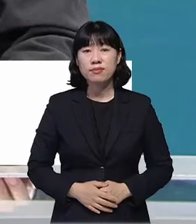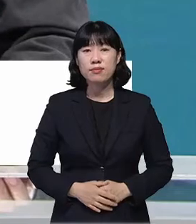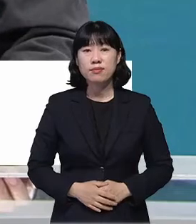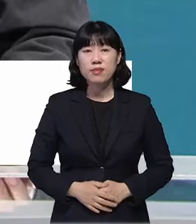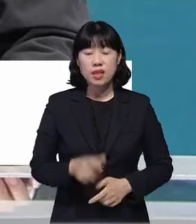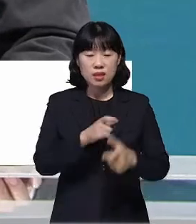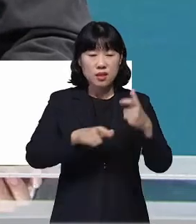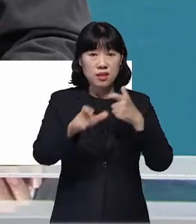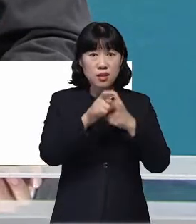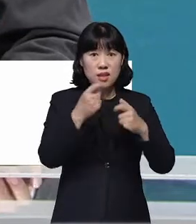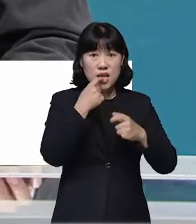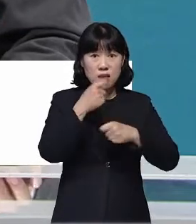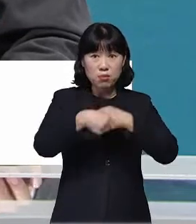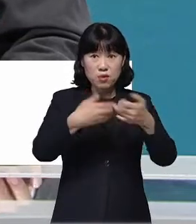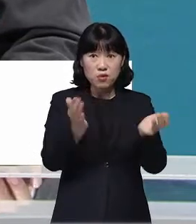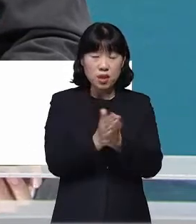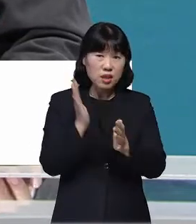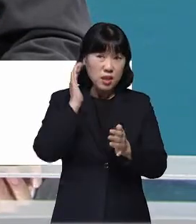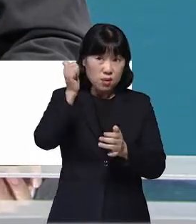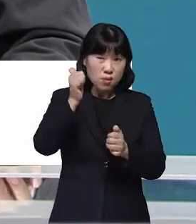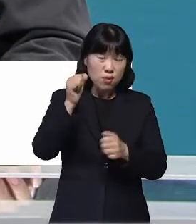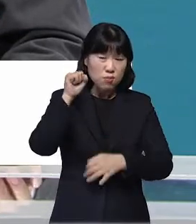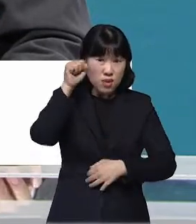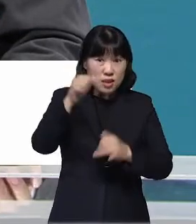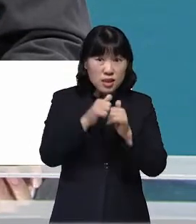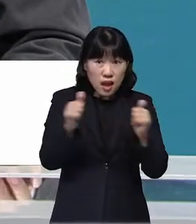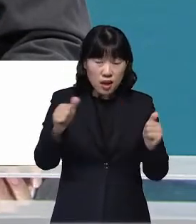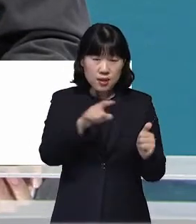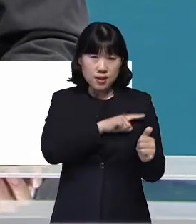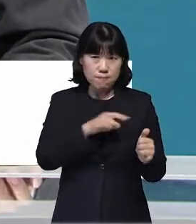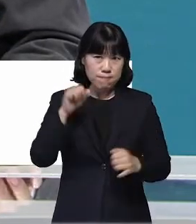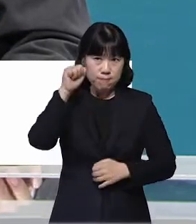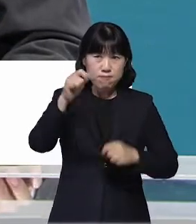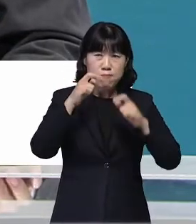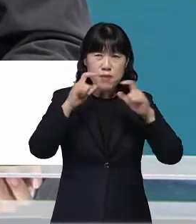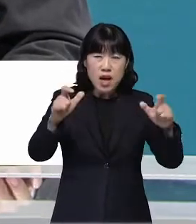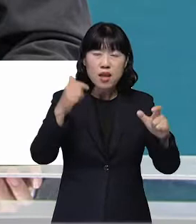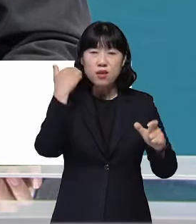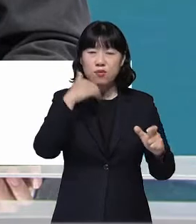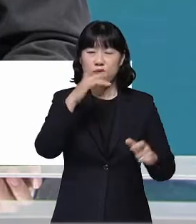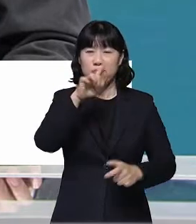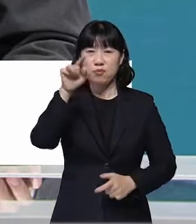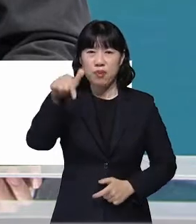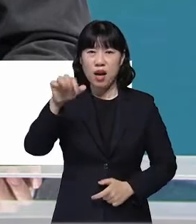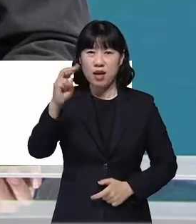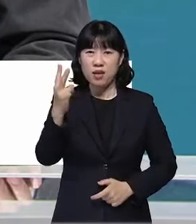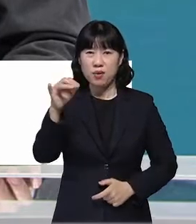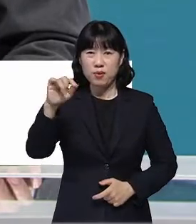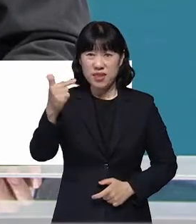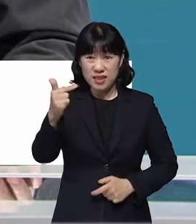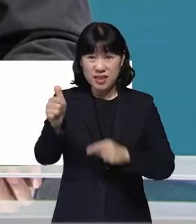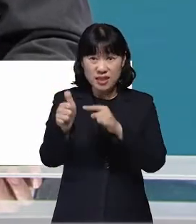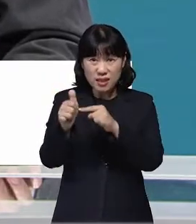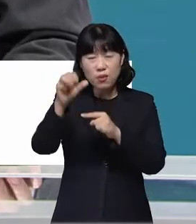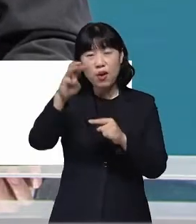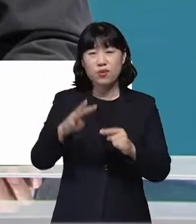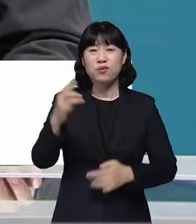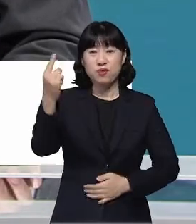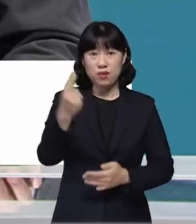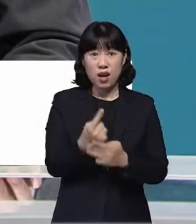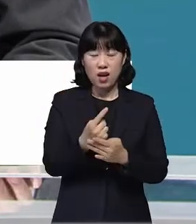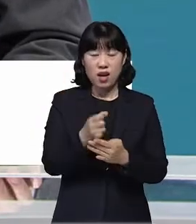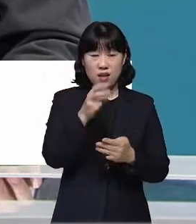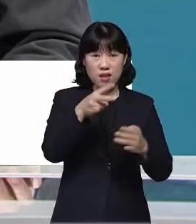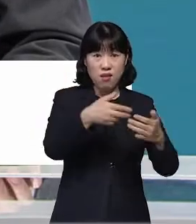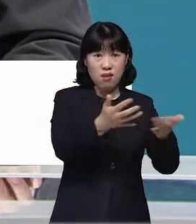더불어 민주당 의 대선 후보 가운데 가장 먼저 출발 선언을 한 박영진 의원 이 광 조 를 찾았습니다 여권